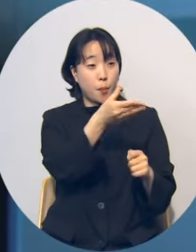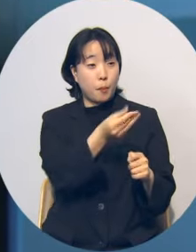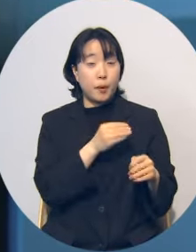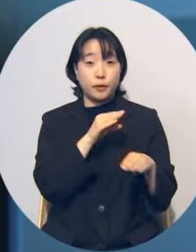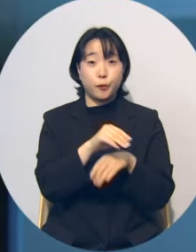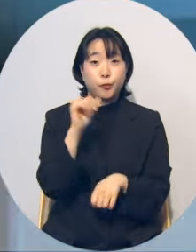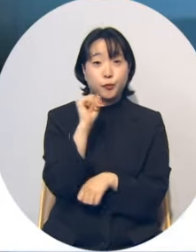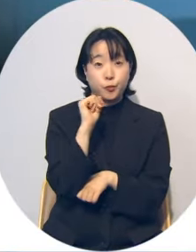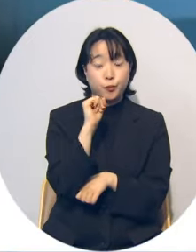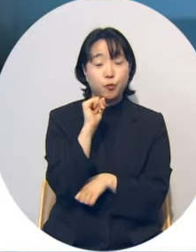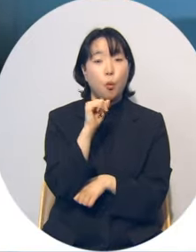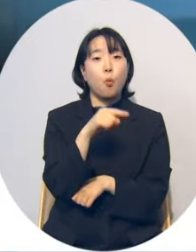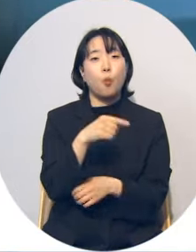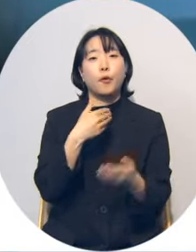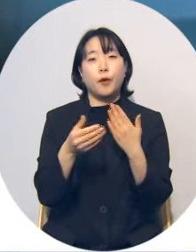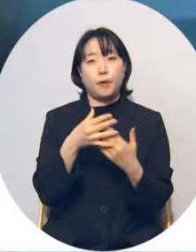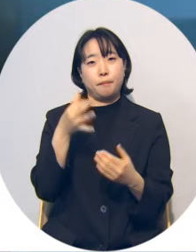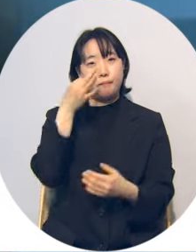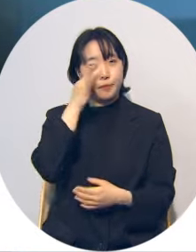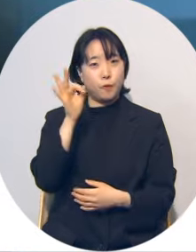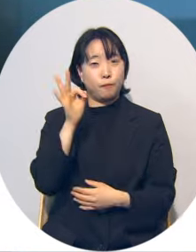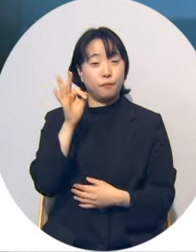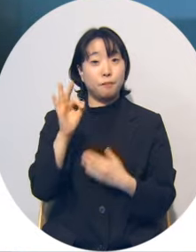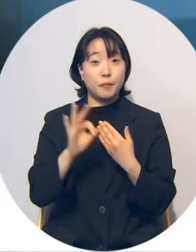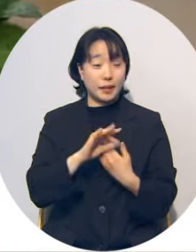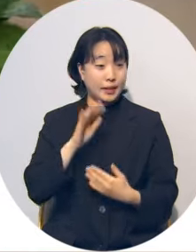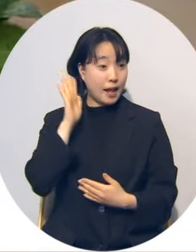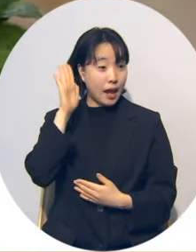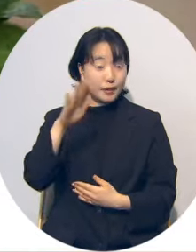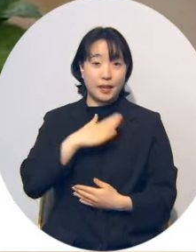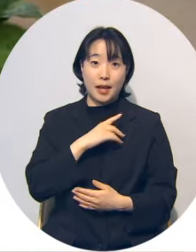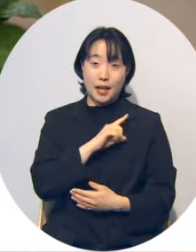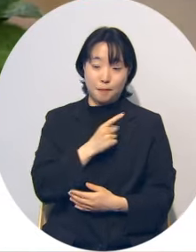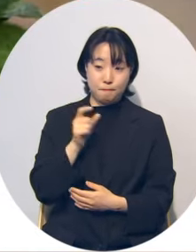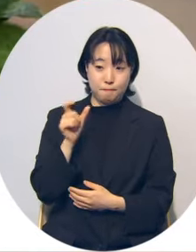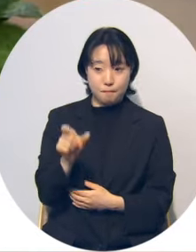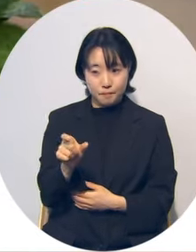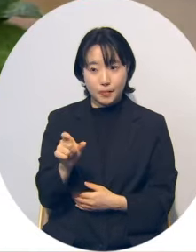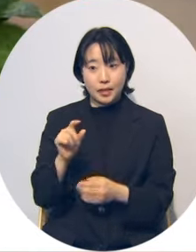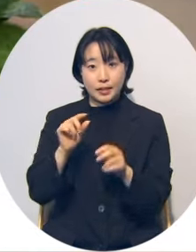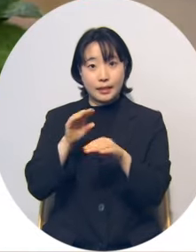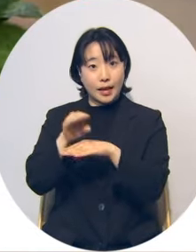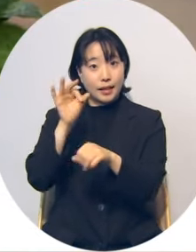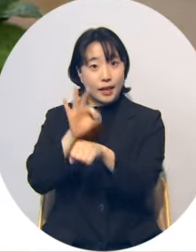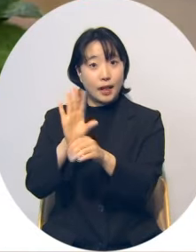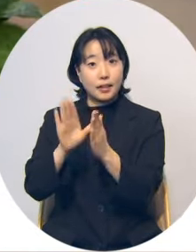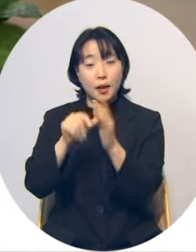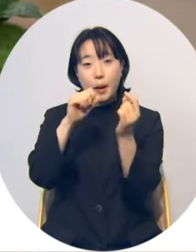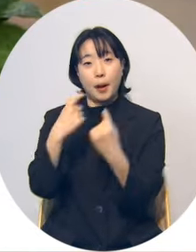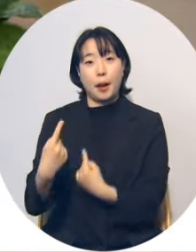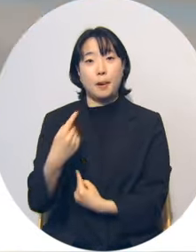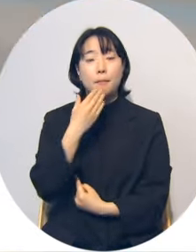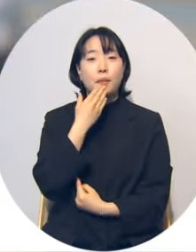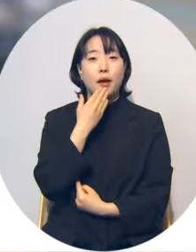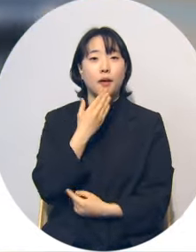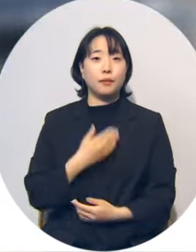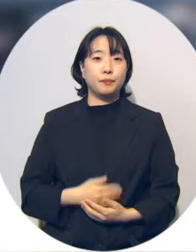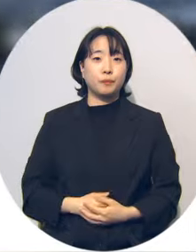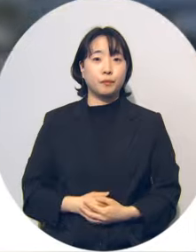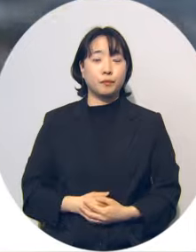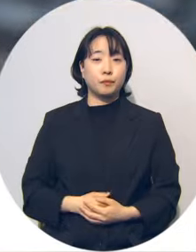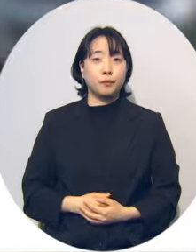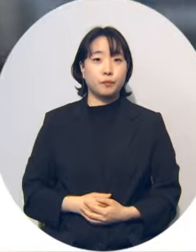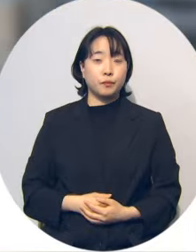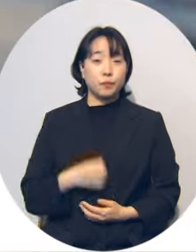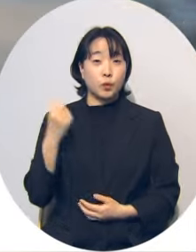보험 가입 경력으로 인정돼 추후 본인 명의로 자동차 보험을 가입할 때 보험료를 할인받을 수 있습니다 또한